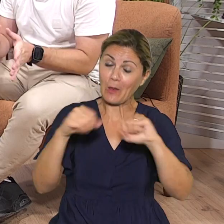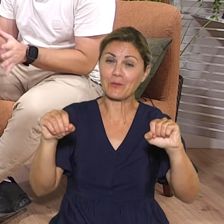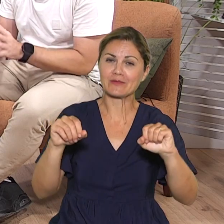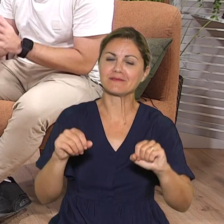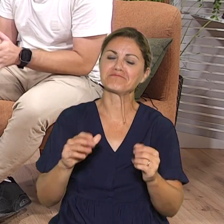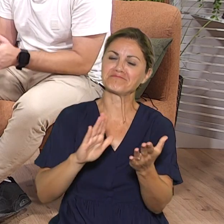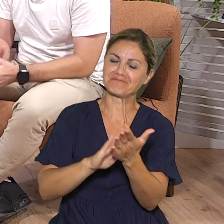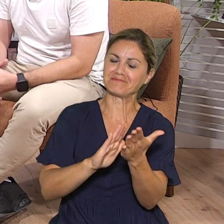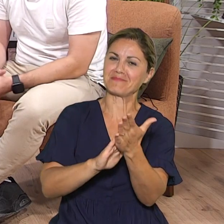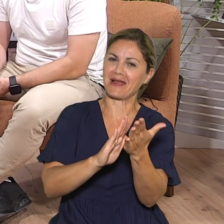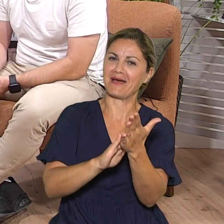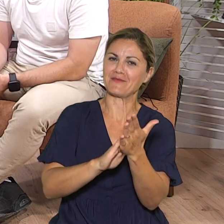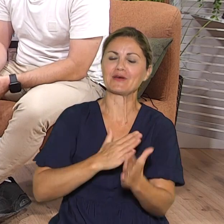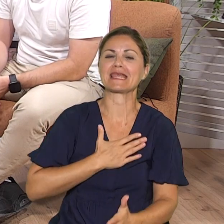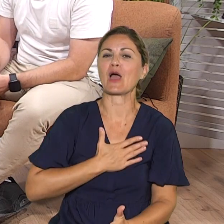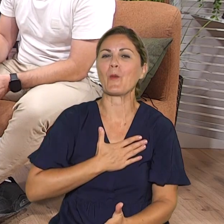i drugo u jednom.